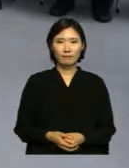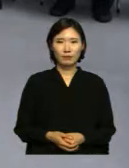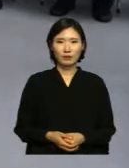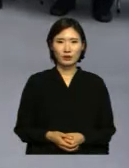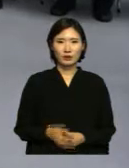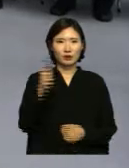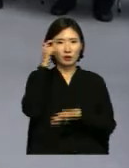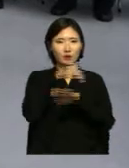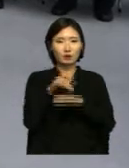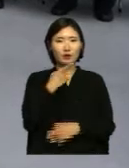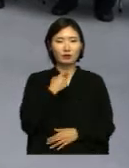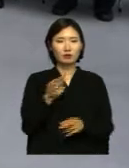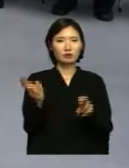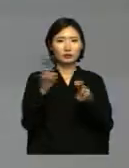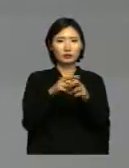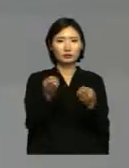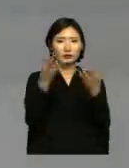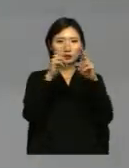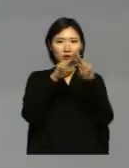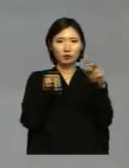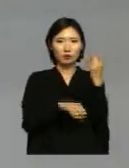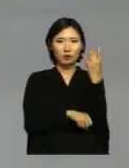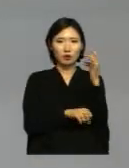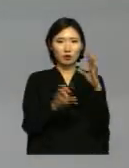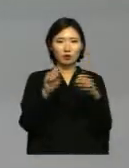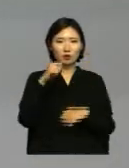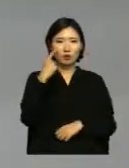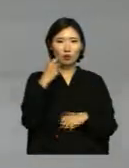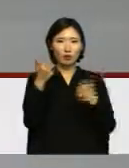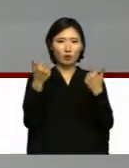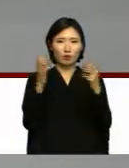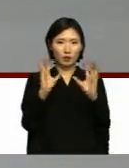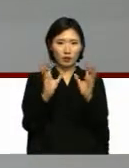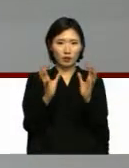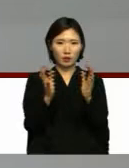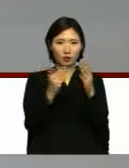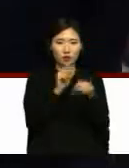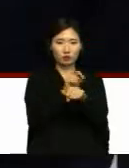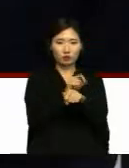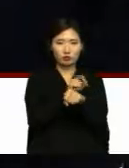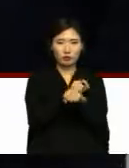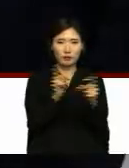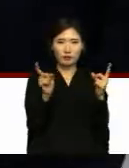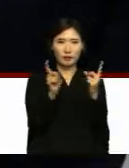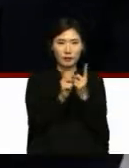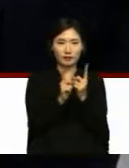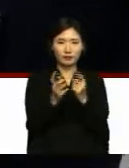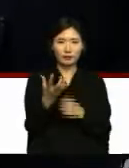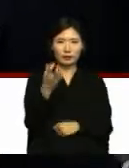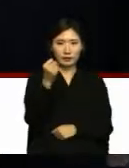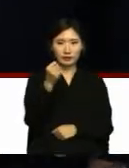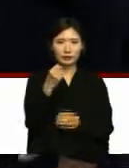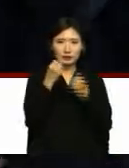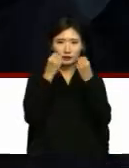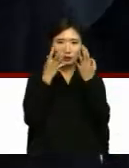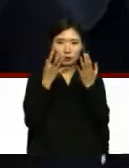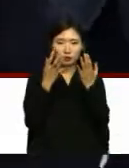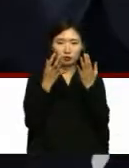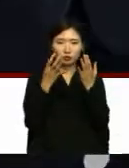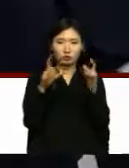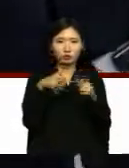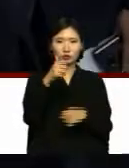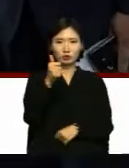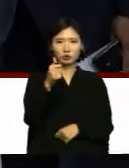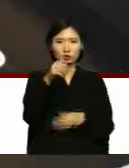당초 예정됐던 취임식을 취소하고 원래 조회를 통해 공무원들과 공식 만남을 가진 정동균 신임 양평군수. 선거를